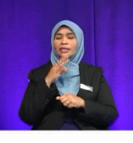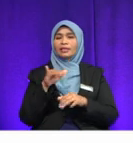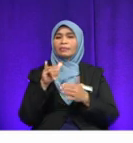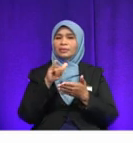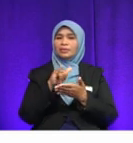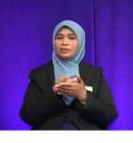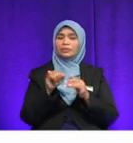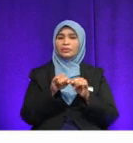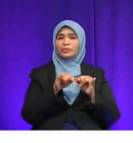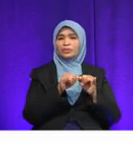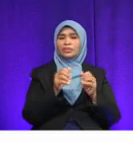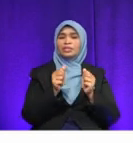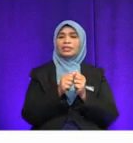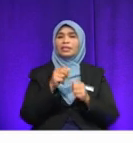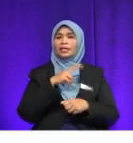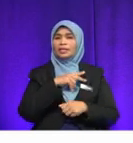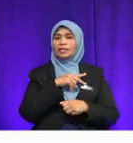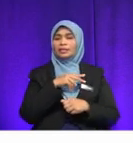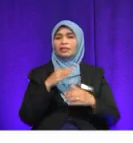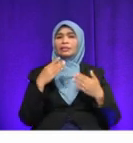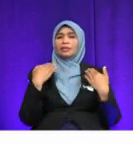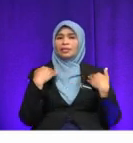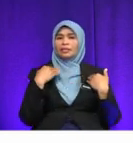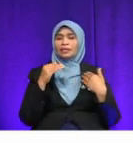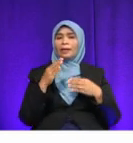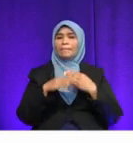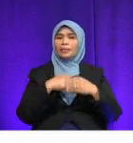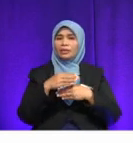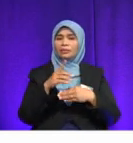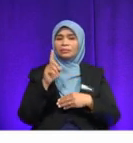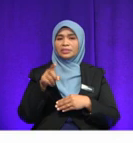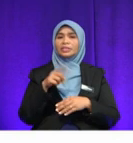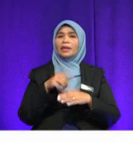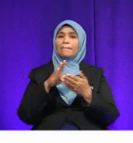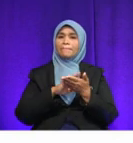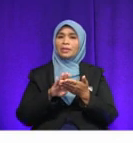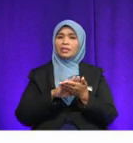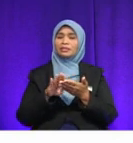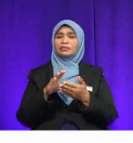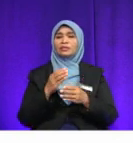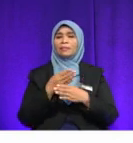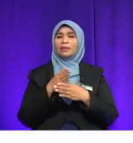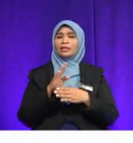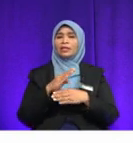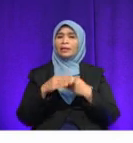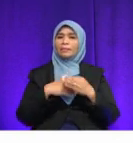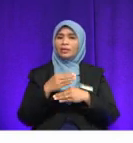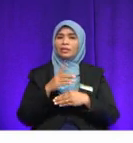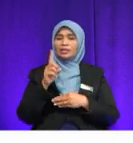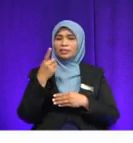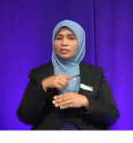Ya begitu juga dengan kaki keadaan berbalut bagian tidak berbalut perlu dipasung bagian yang berbalut hanya